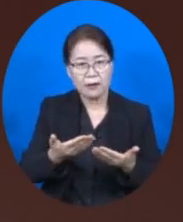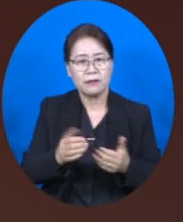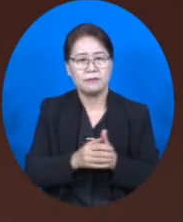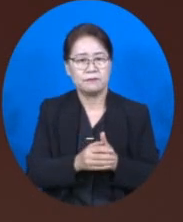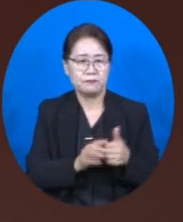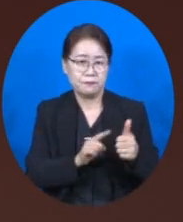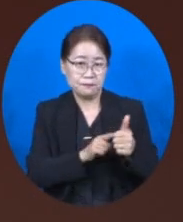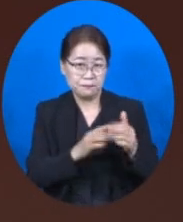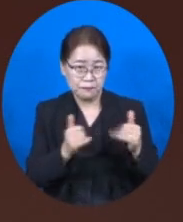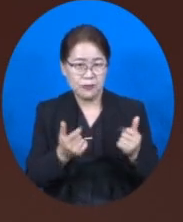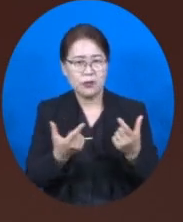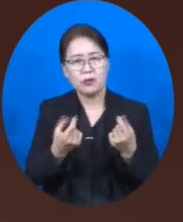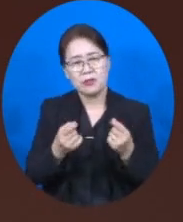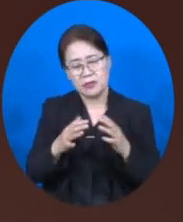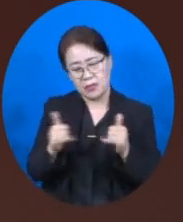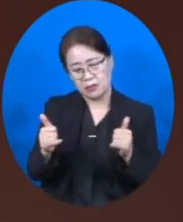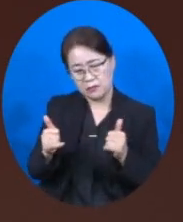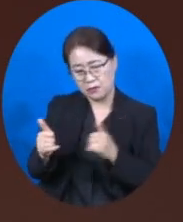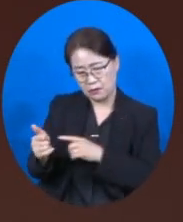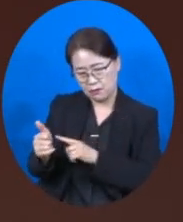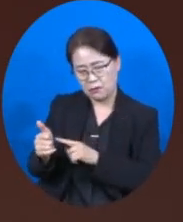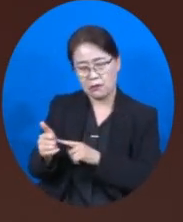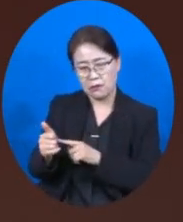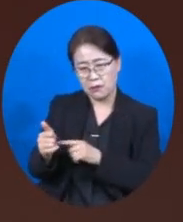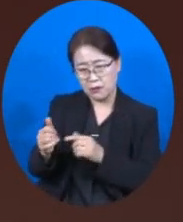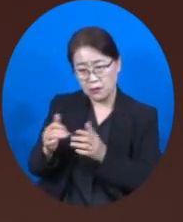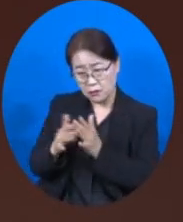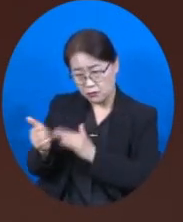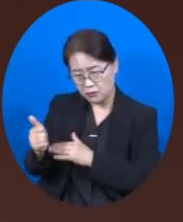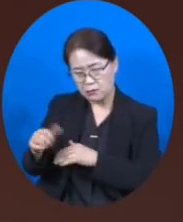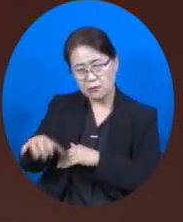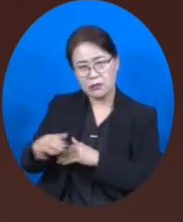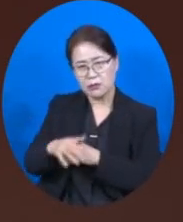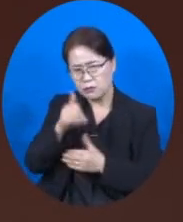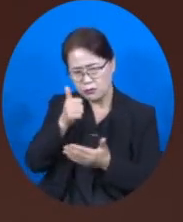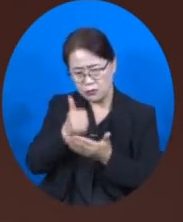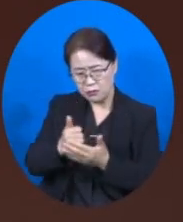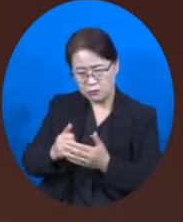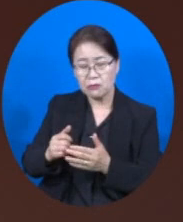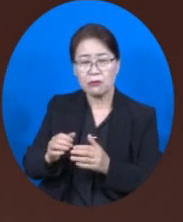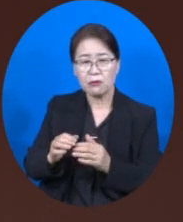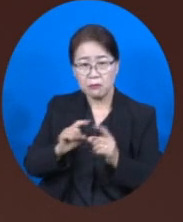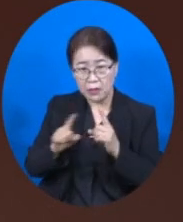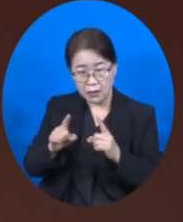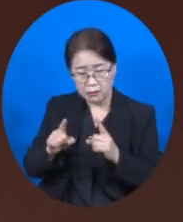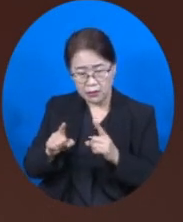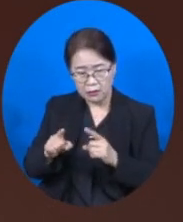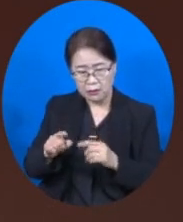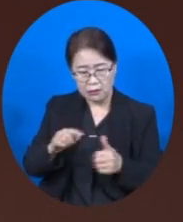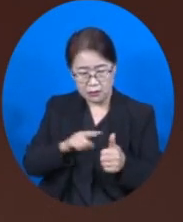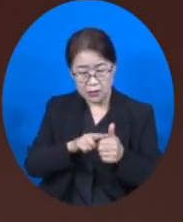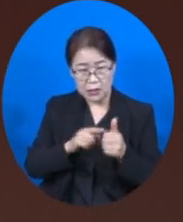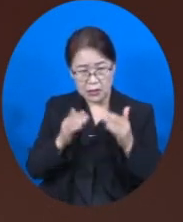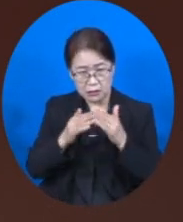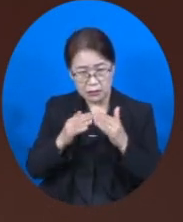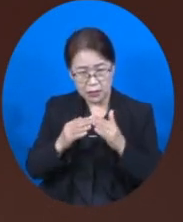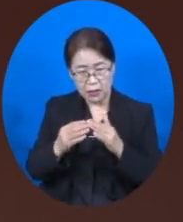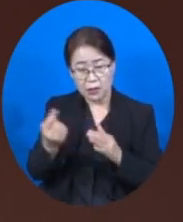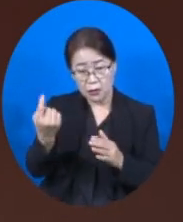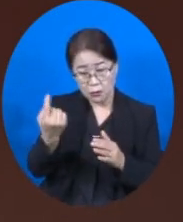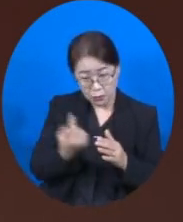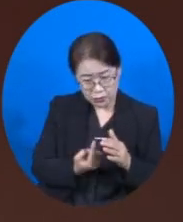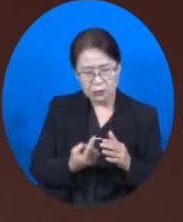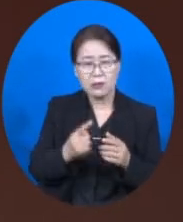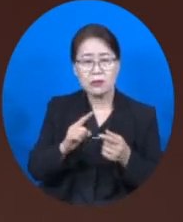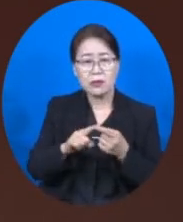삭개오 역시 사람들이 예수님 앞에서 자신을 죄인으로 칭하며 자신의 집을 방문하시는